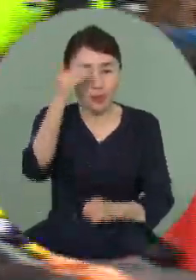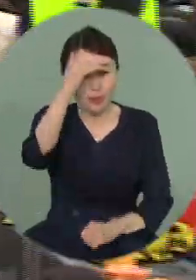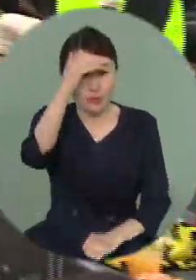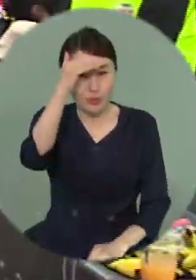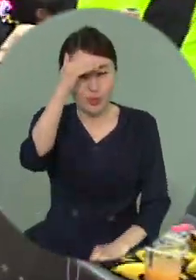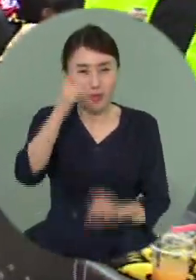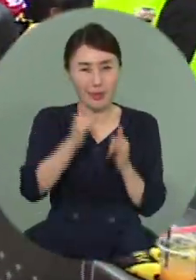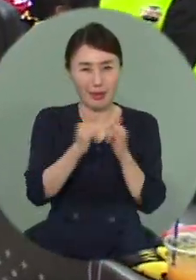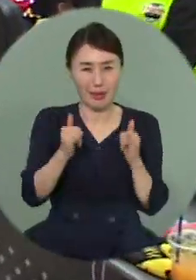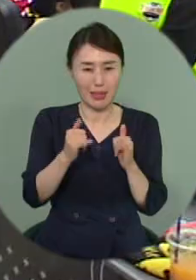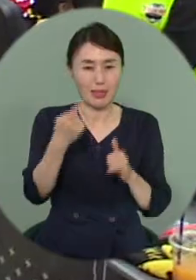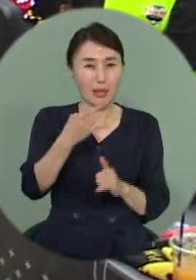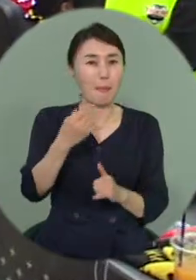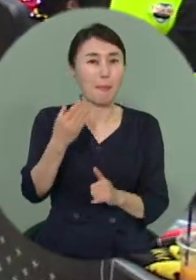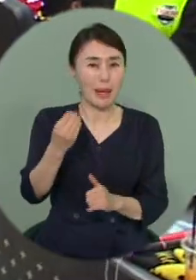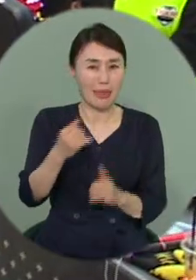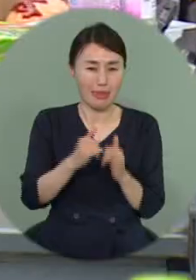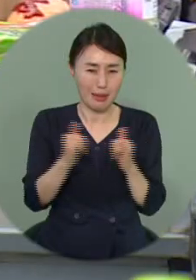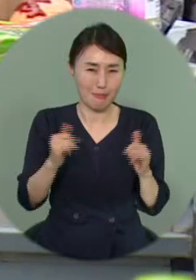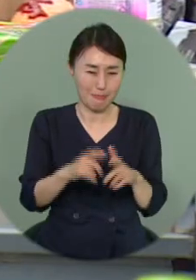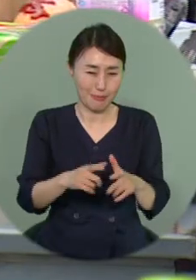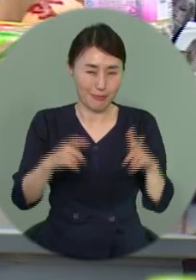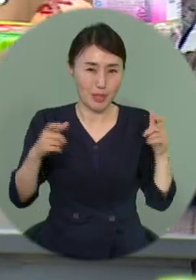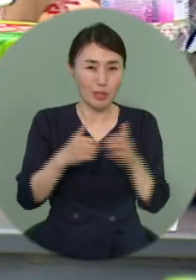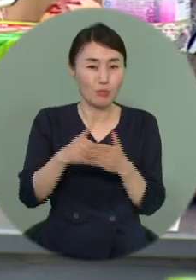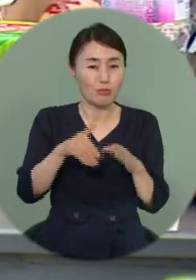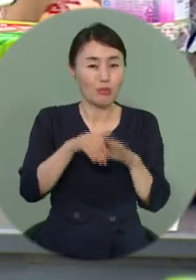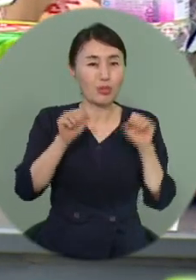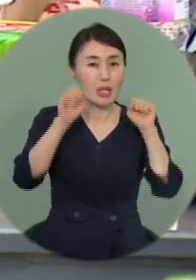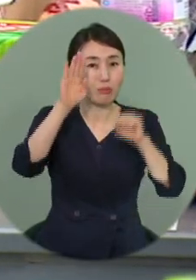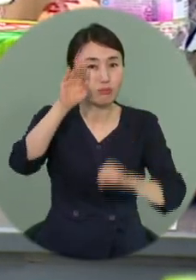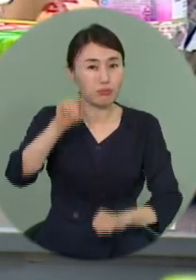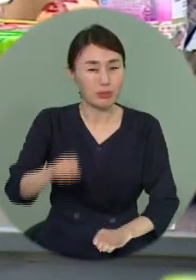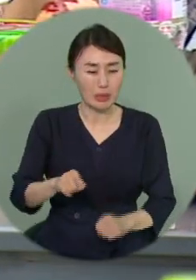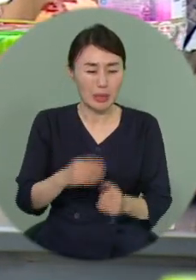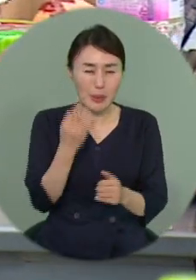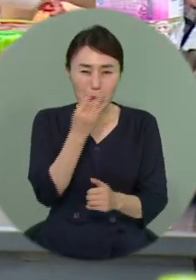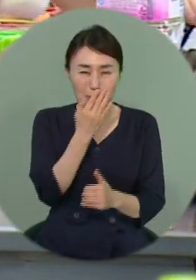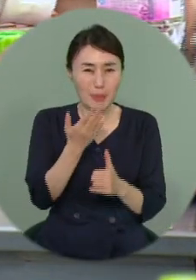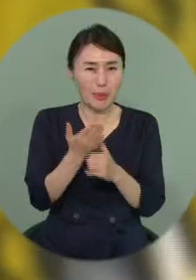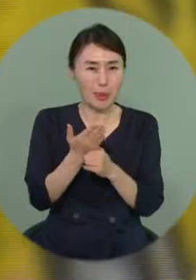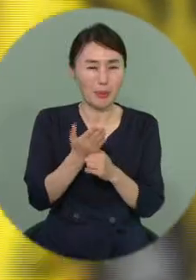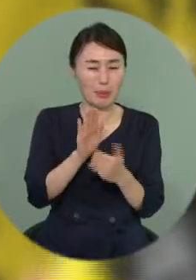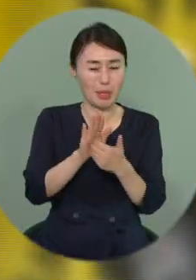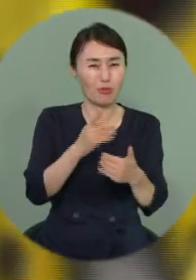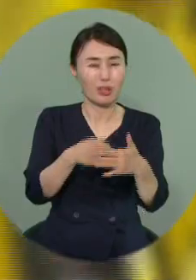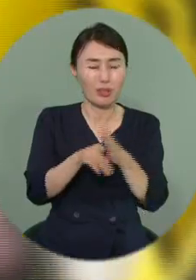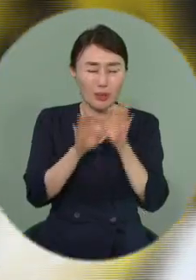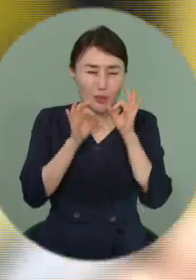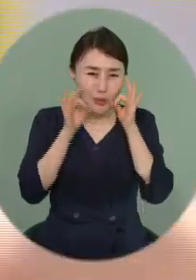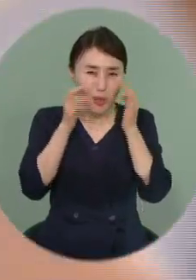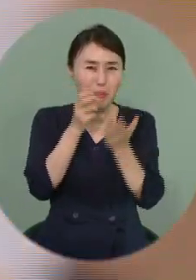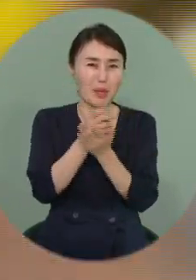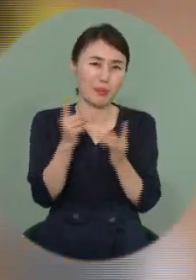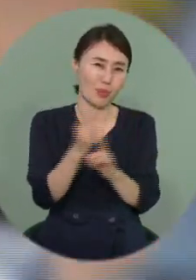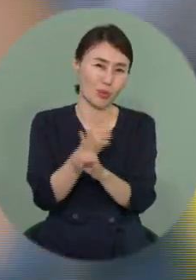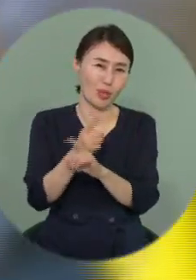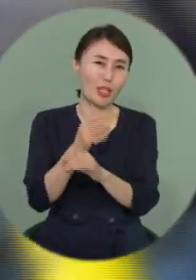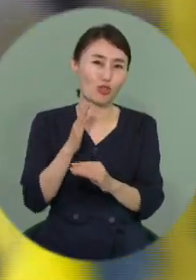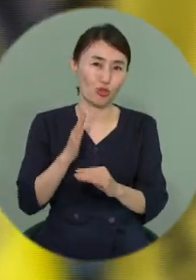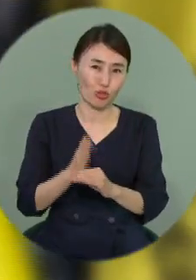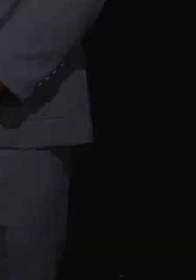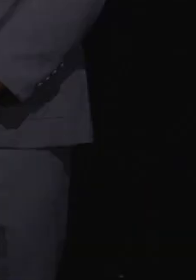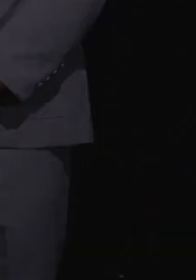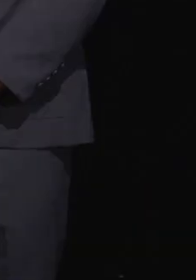시대에 접어들면서 문화체육 관광부 안표 처벌 수위를 높이는 등 법개정에 나섰습니다 MBC 뉴스